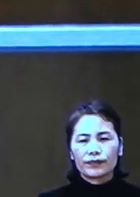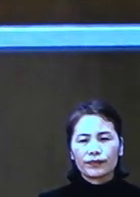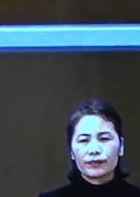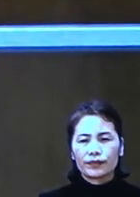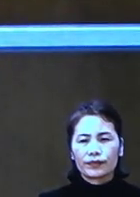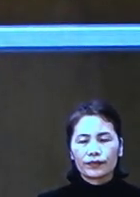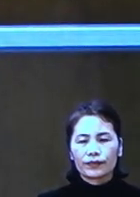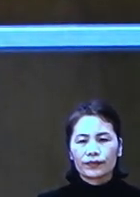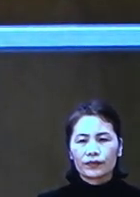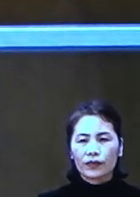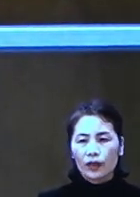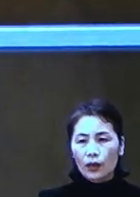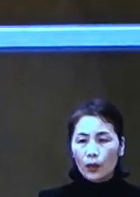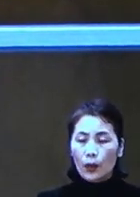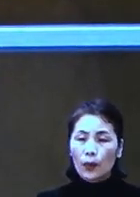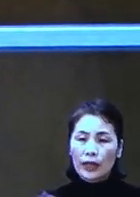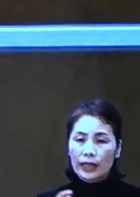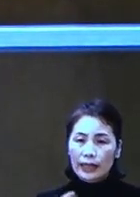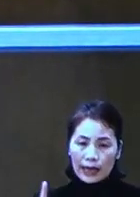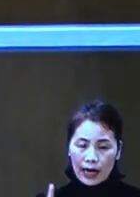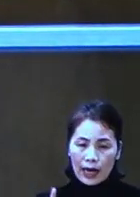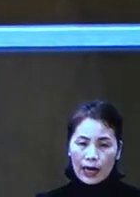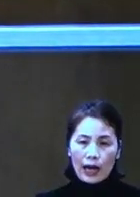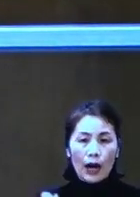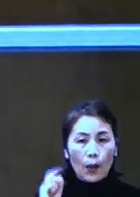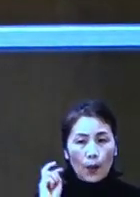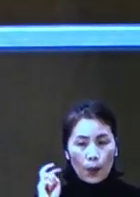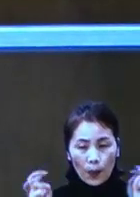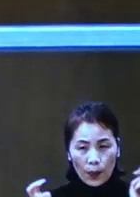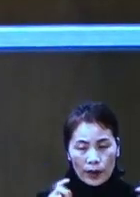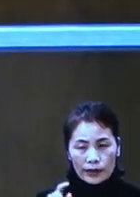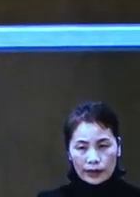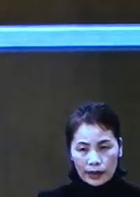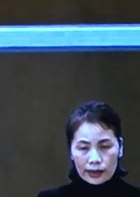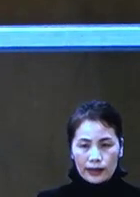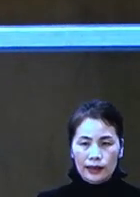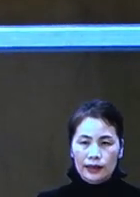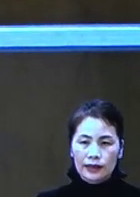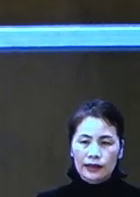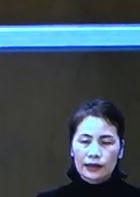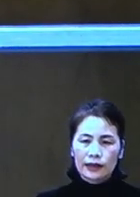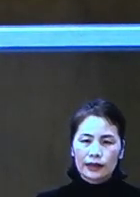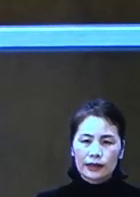동기 주식회사는 현재 자본 장식 상태에 놓여 있습니다.